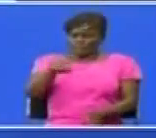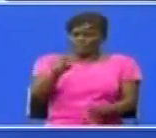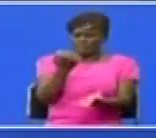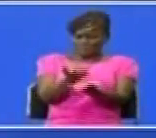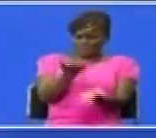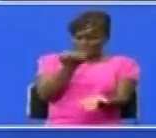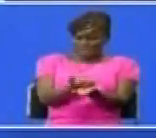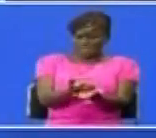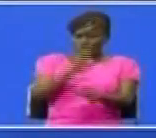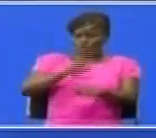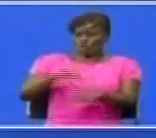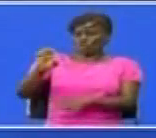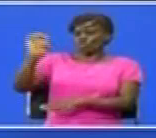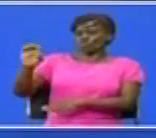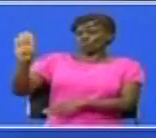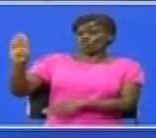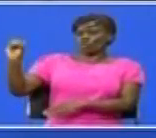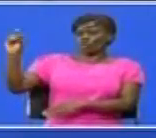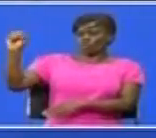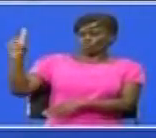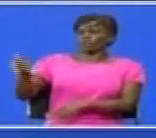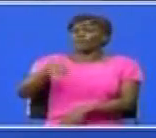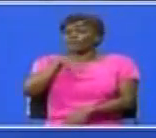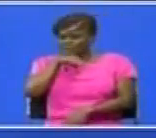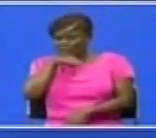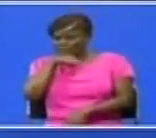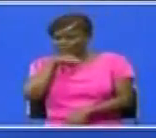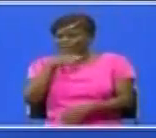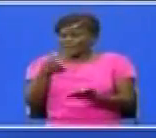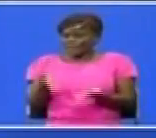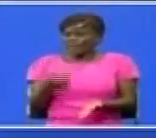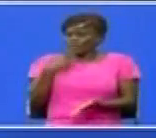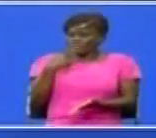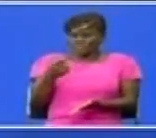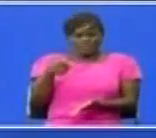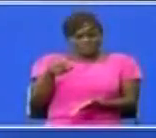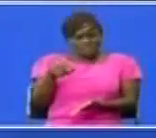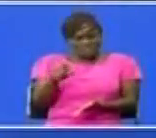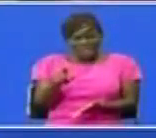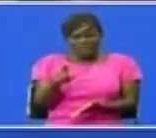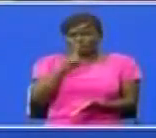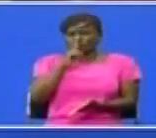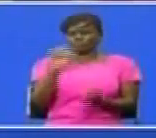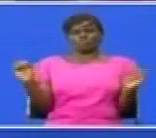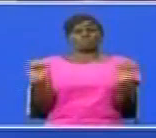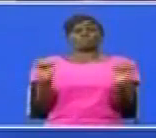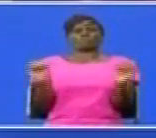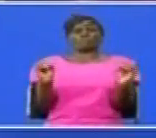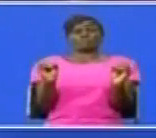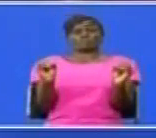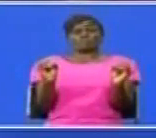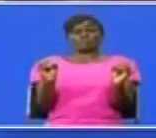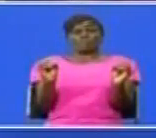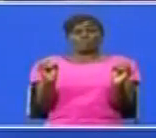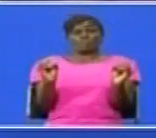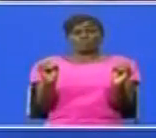ushahidi kuhusiana na sakata ya Eurobond, Raila Odinga anasema hajajikwa ulimi. EACC as